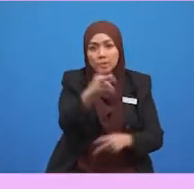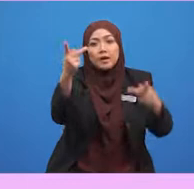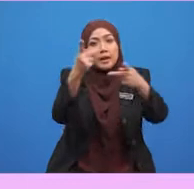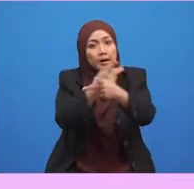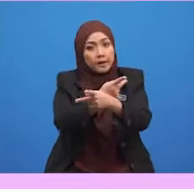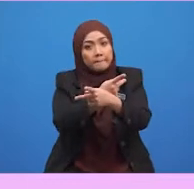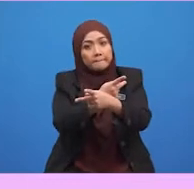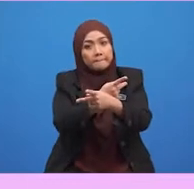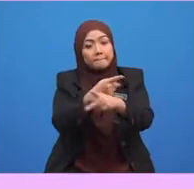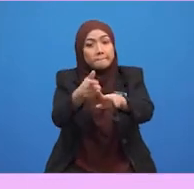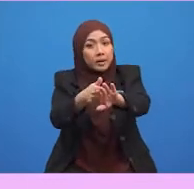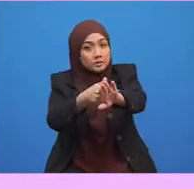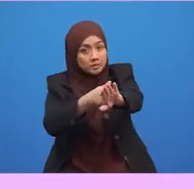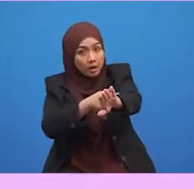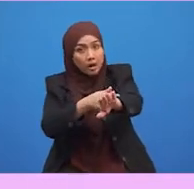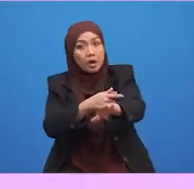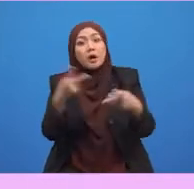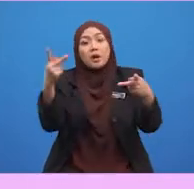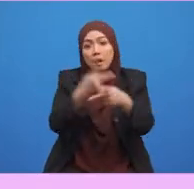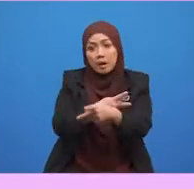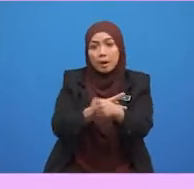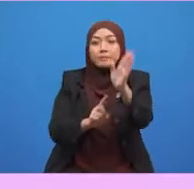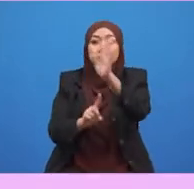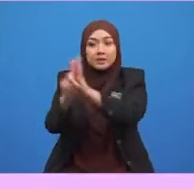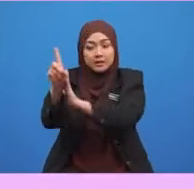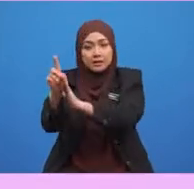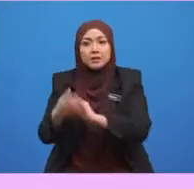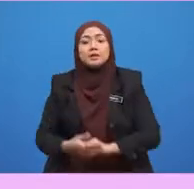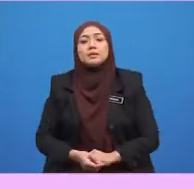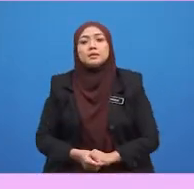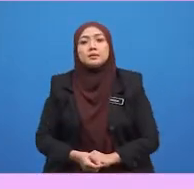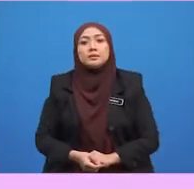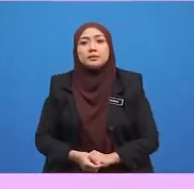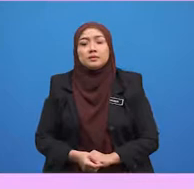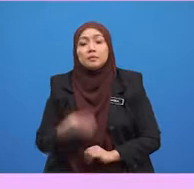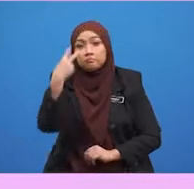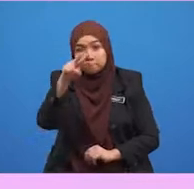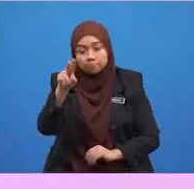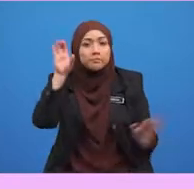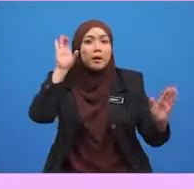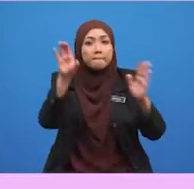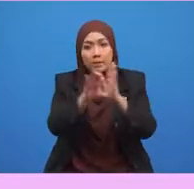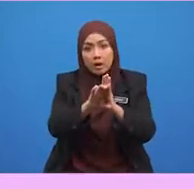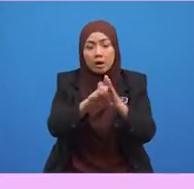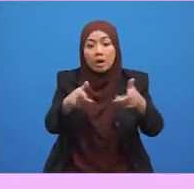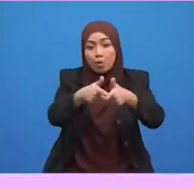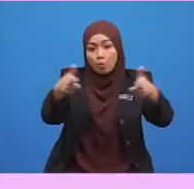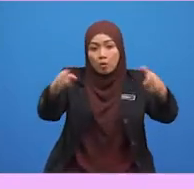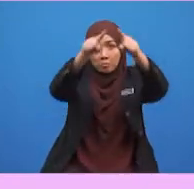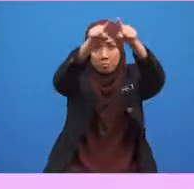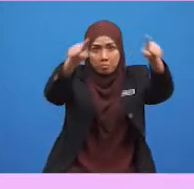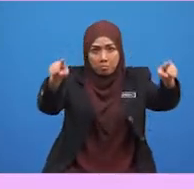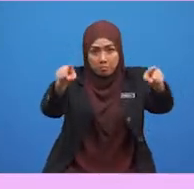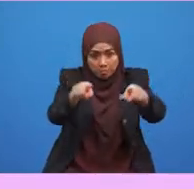2 darab panjang tapak darab tinggi. Berdasarkan rajah, luas